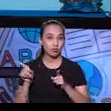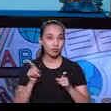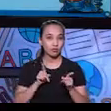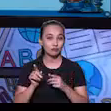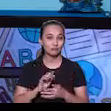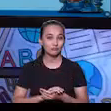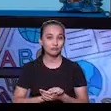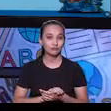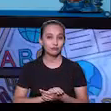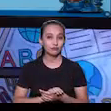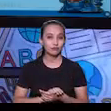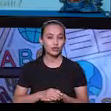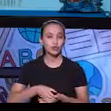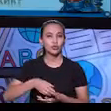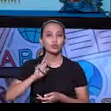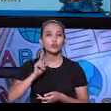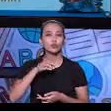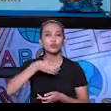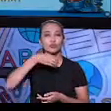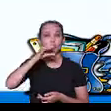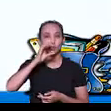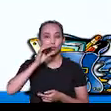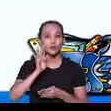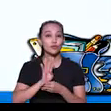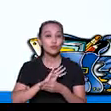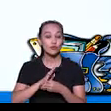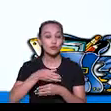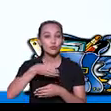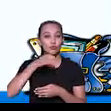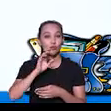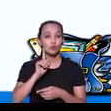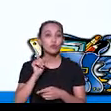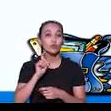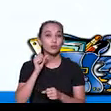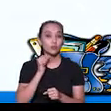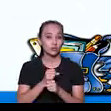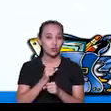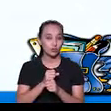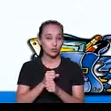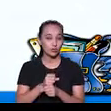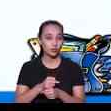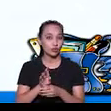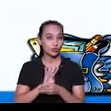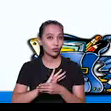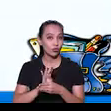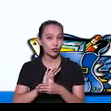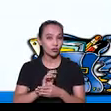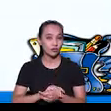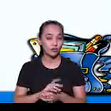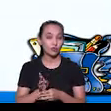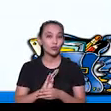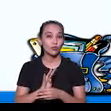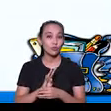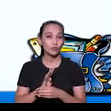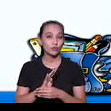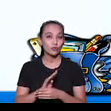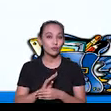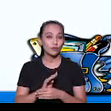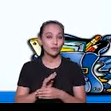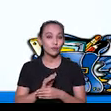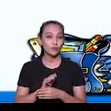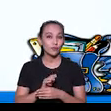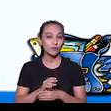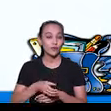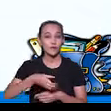Выпил. Кто совершает это действие? Ёжик. Что сделал ёжик? Ёжик